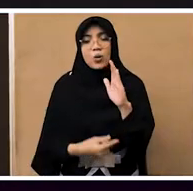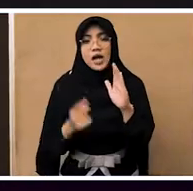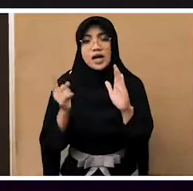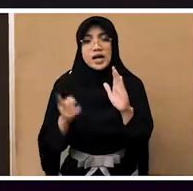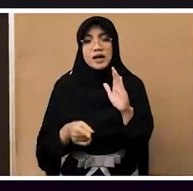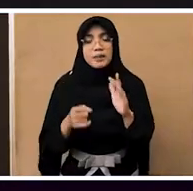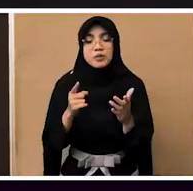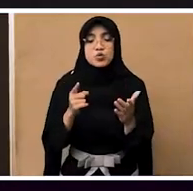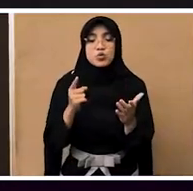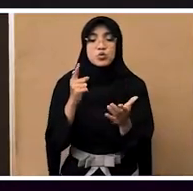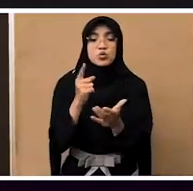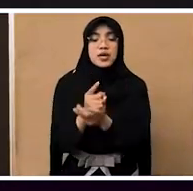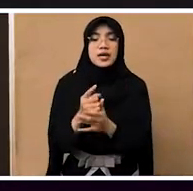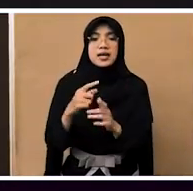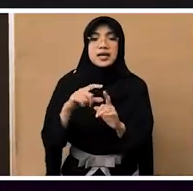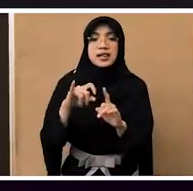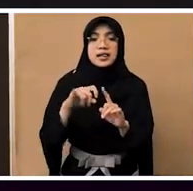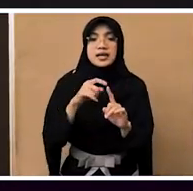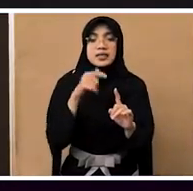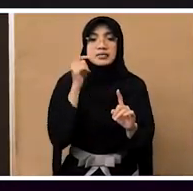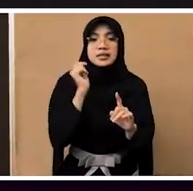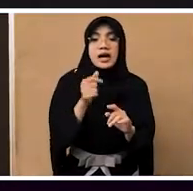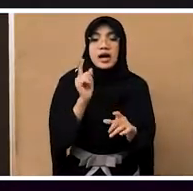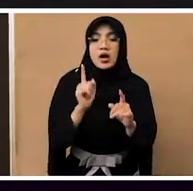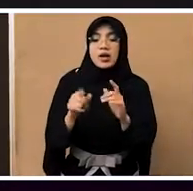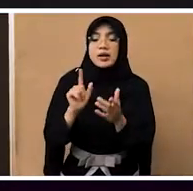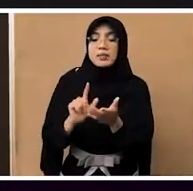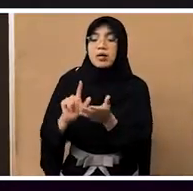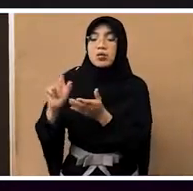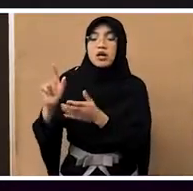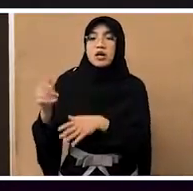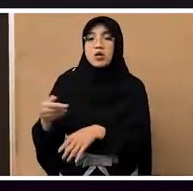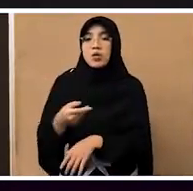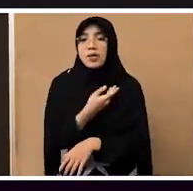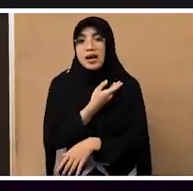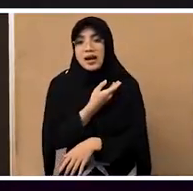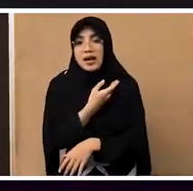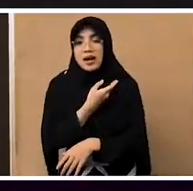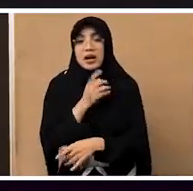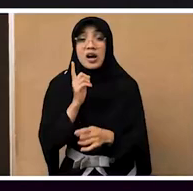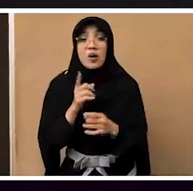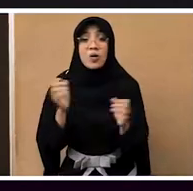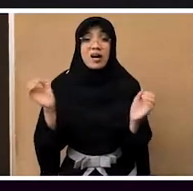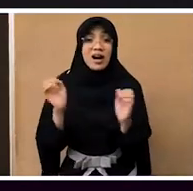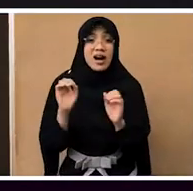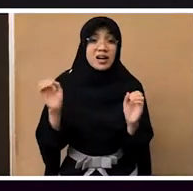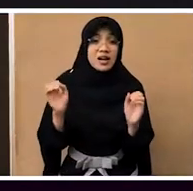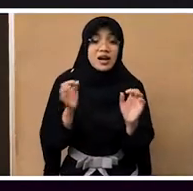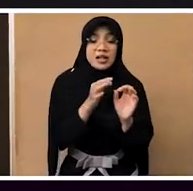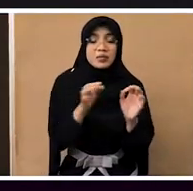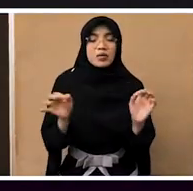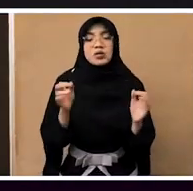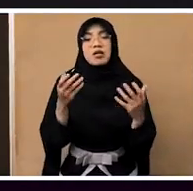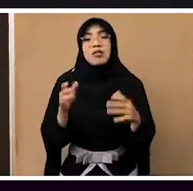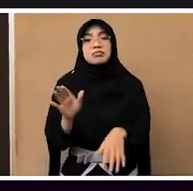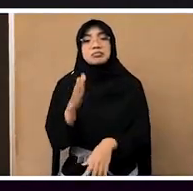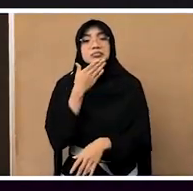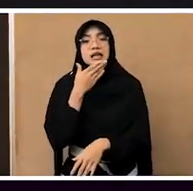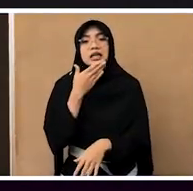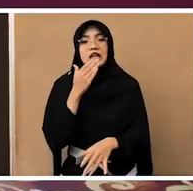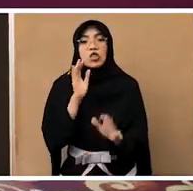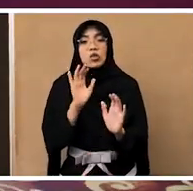penuntutan terhadap milik ini hanya bisa kan jika ada pengaduan dari korban Jadi kalau tidak ada bunyi kayak gitu biasa